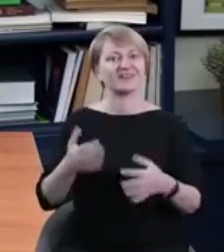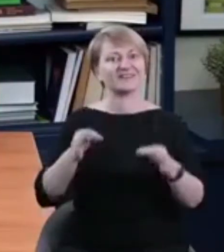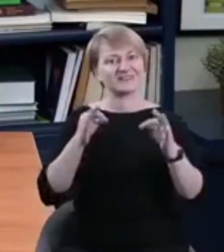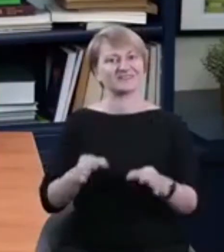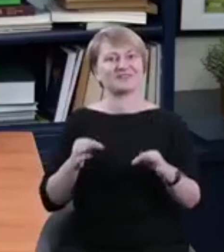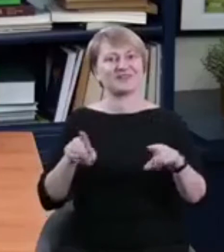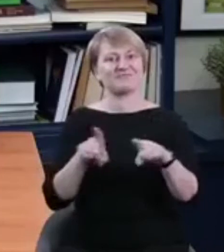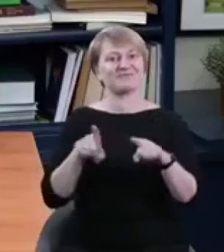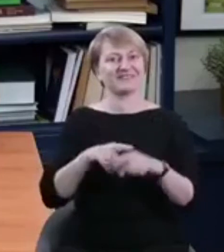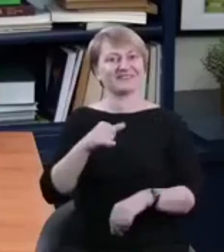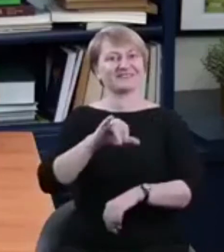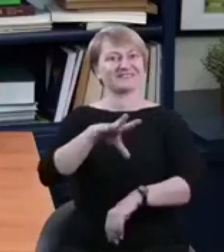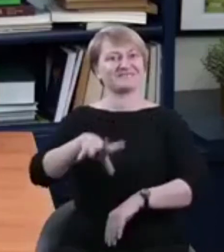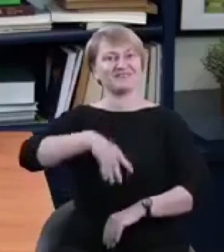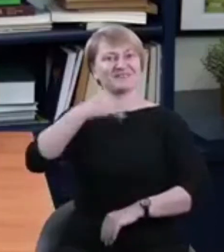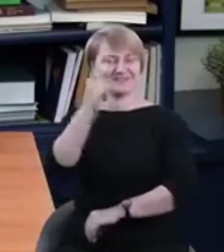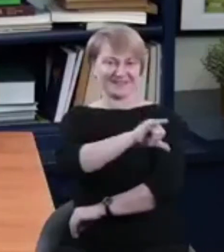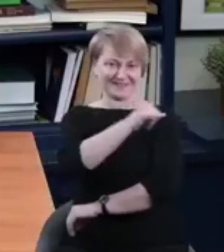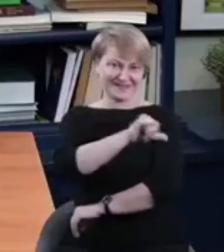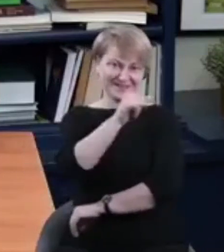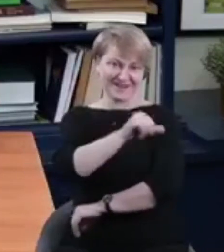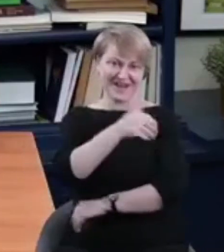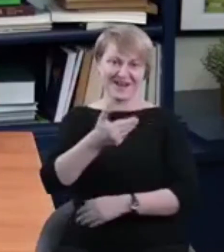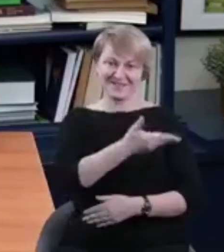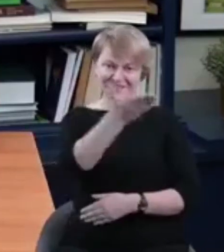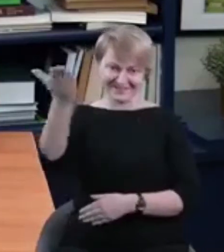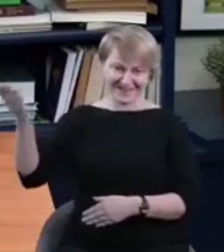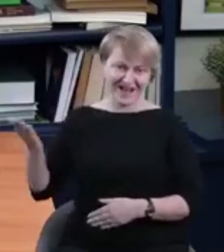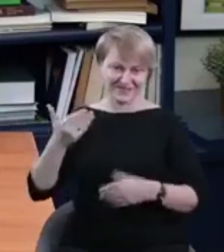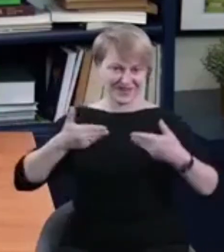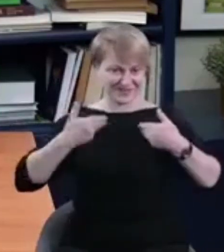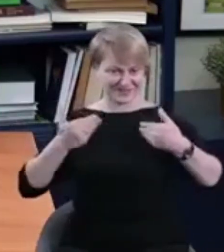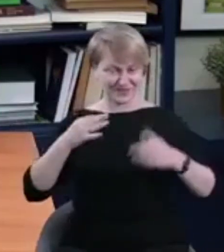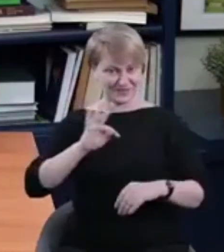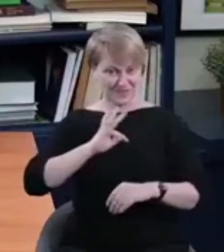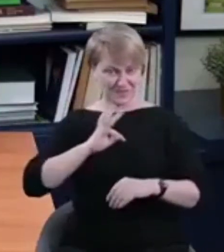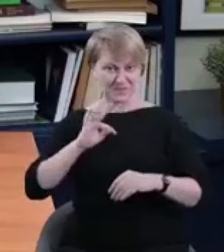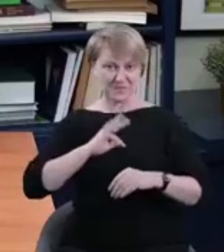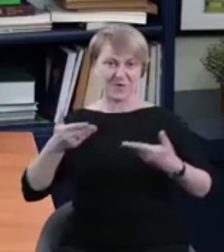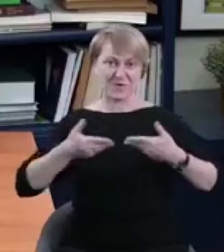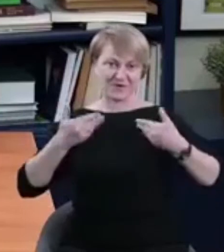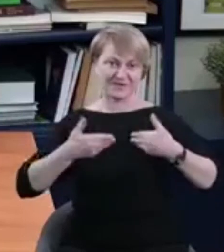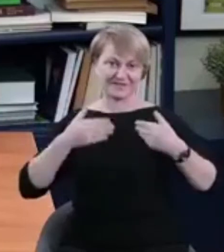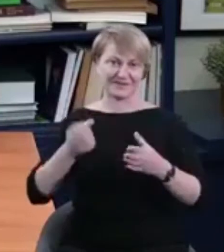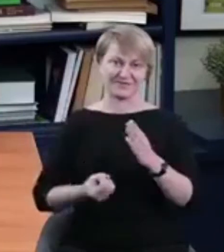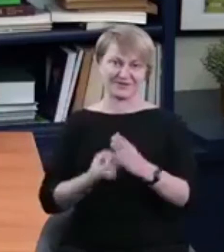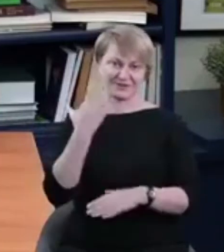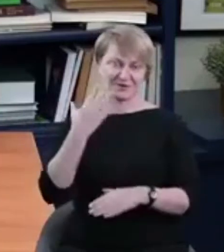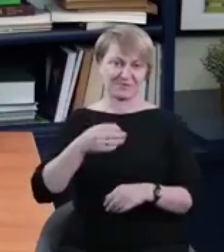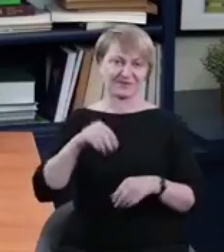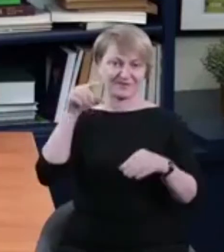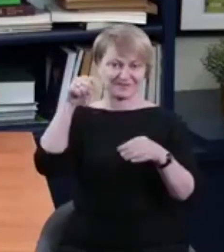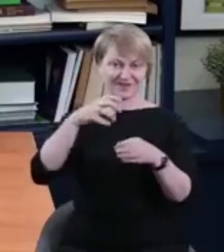imieniny więc wasze moje zdrowie w lampce szans lampkę szampana oczywiście symbolicznie bo jest to